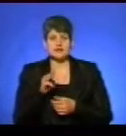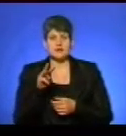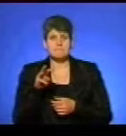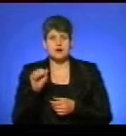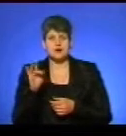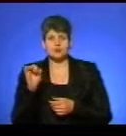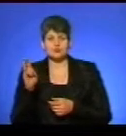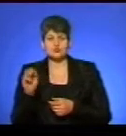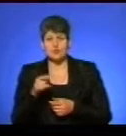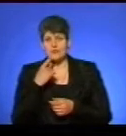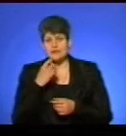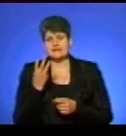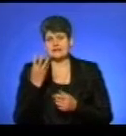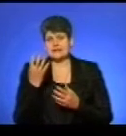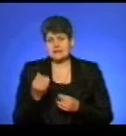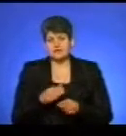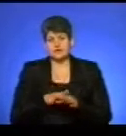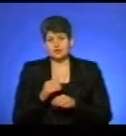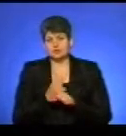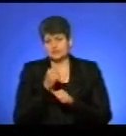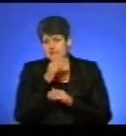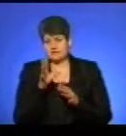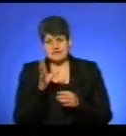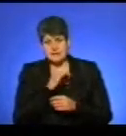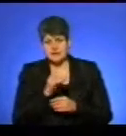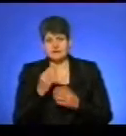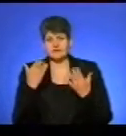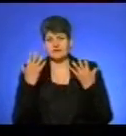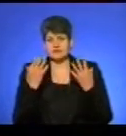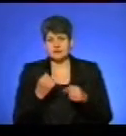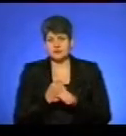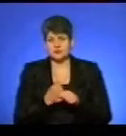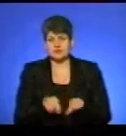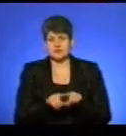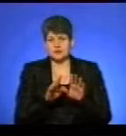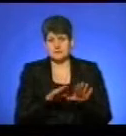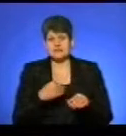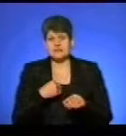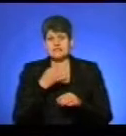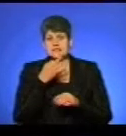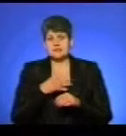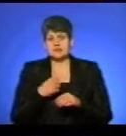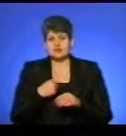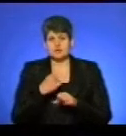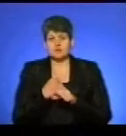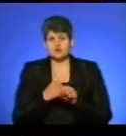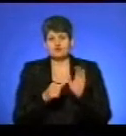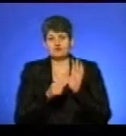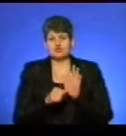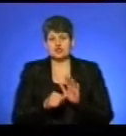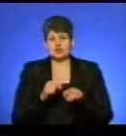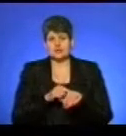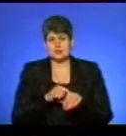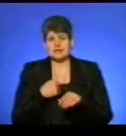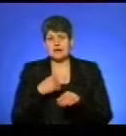за три дні виконати роботу не встигає. На вихідні теж працює. Мені сказали, що я працюю 6 годин, в мене має бути. Я